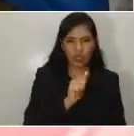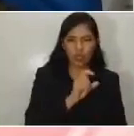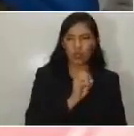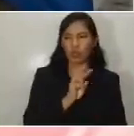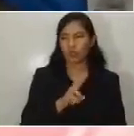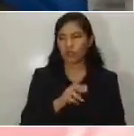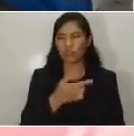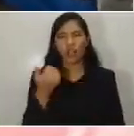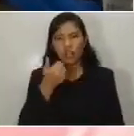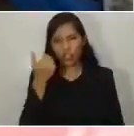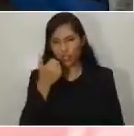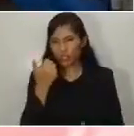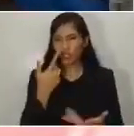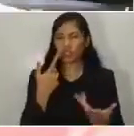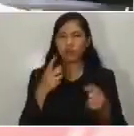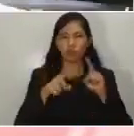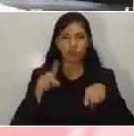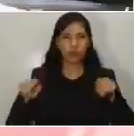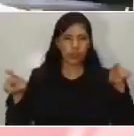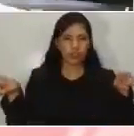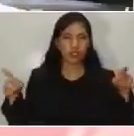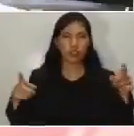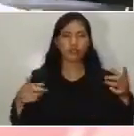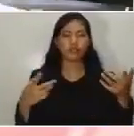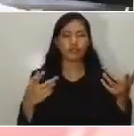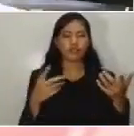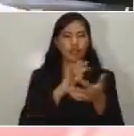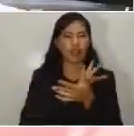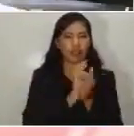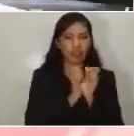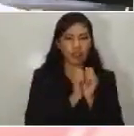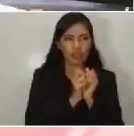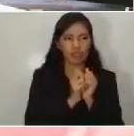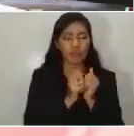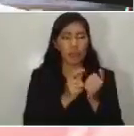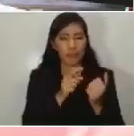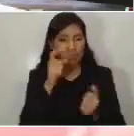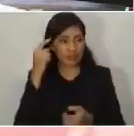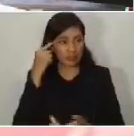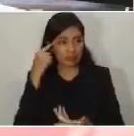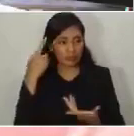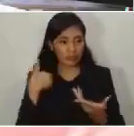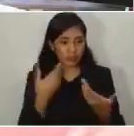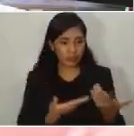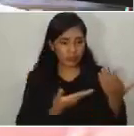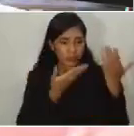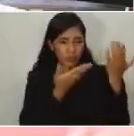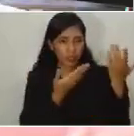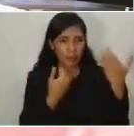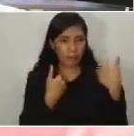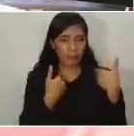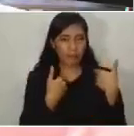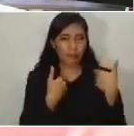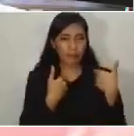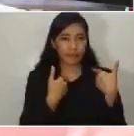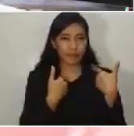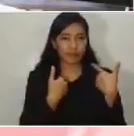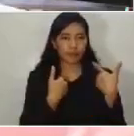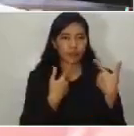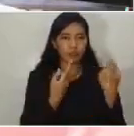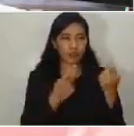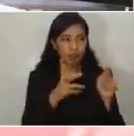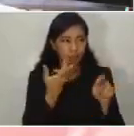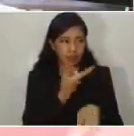variant. So may mga nabakunahan ho, may mga na-vaccine na ibang brand, yung unang na-vaccine at second dose ay